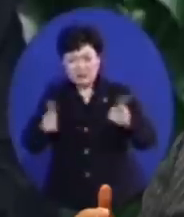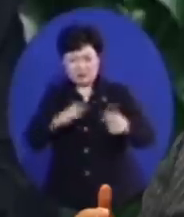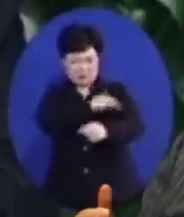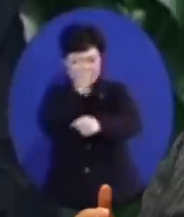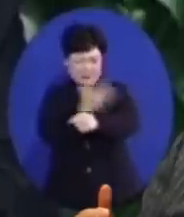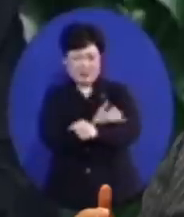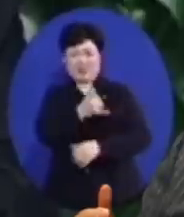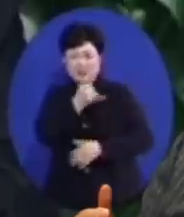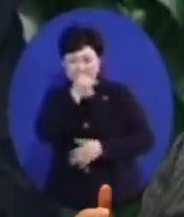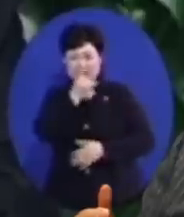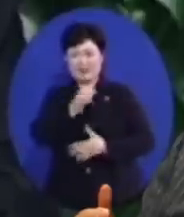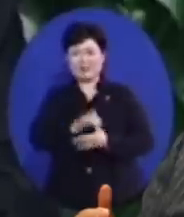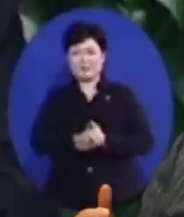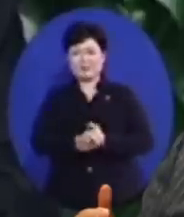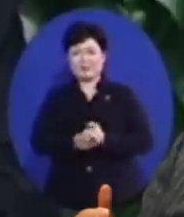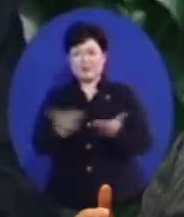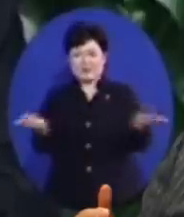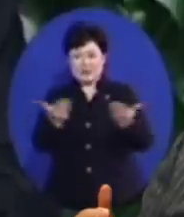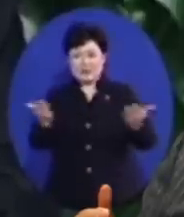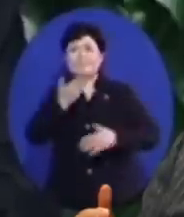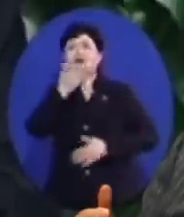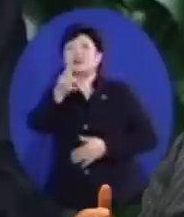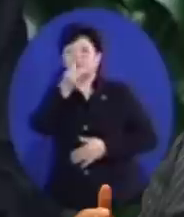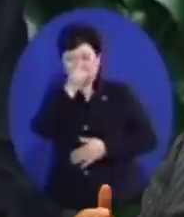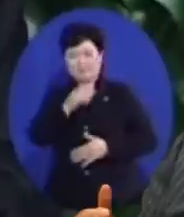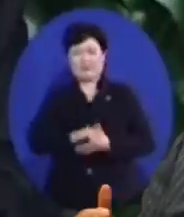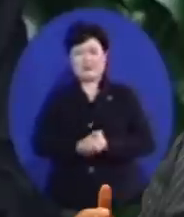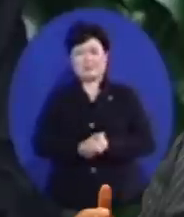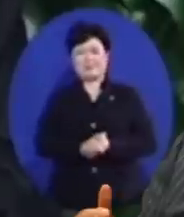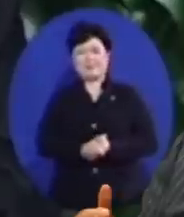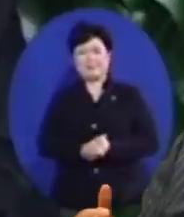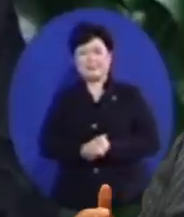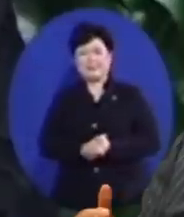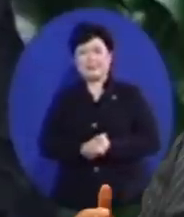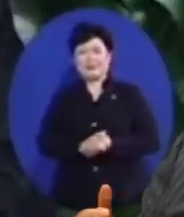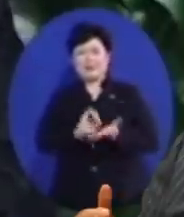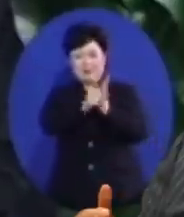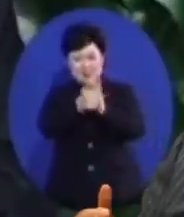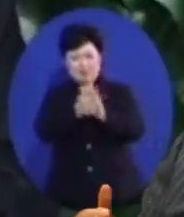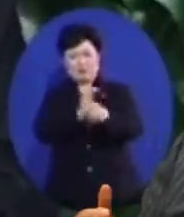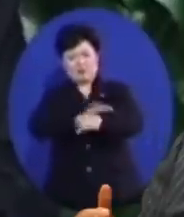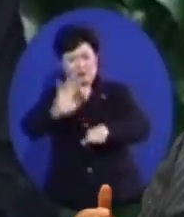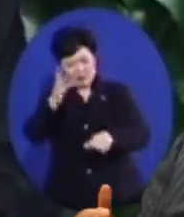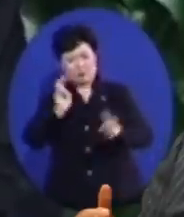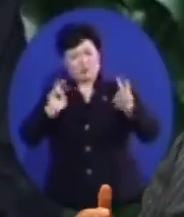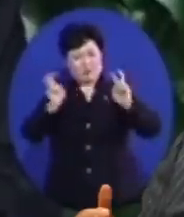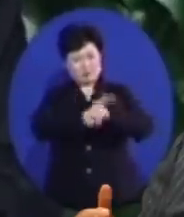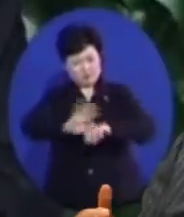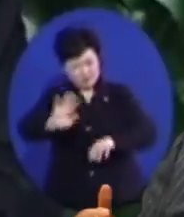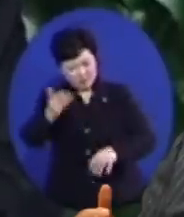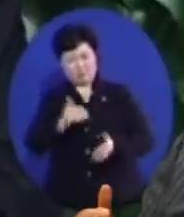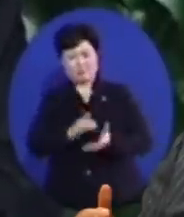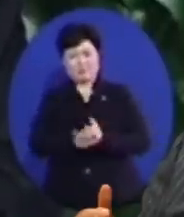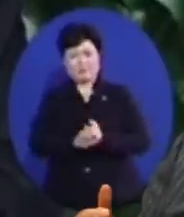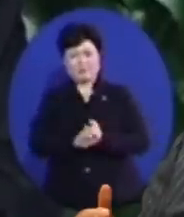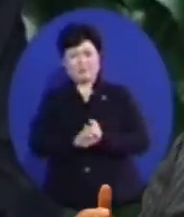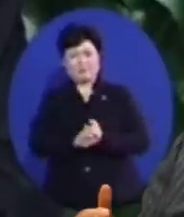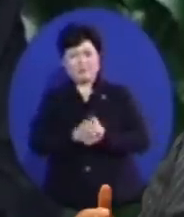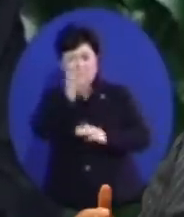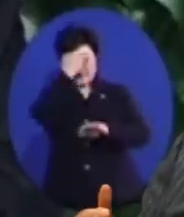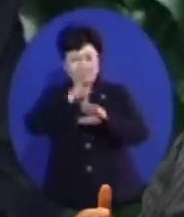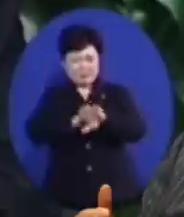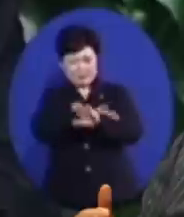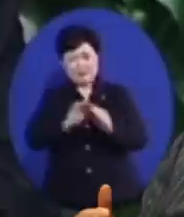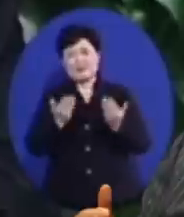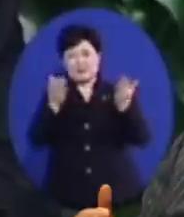있게 일을 할 수가 있는 것입니다. 자녀들도 잘 기를 수 있고 사업도 잘할 수 있고 예배도 잘 드릴